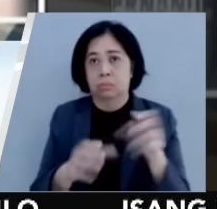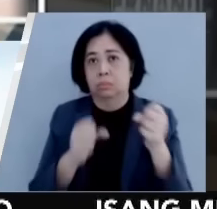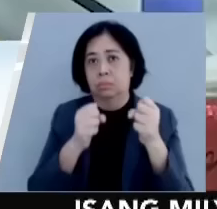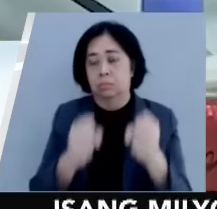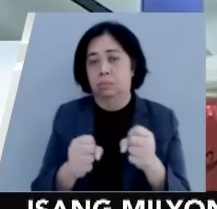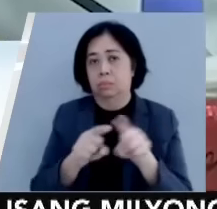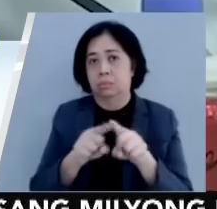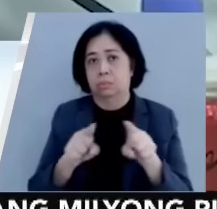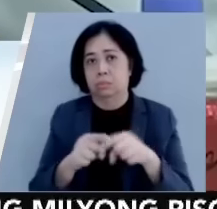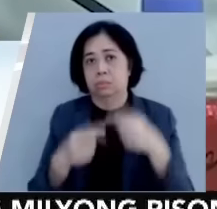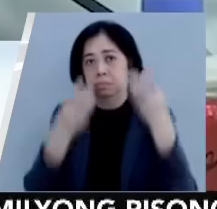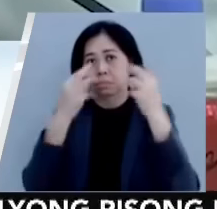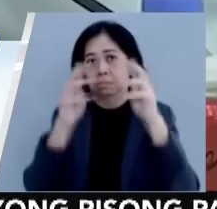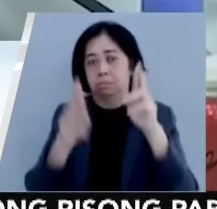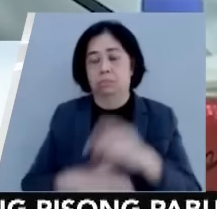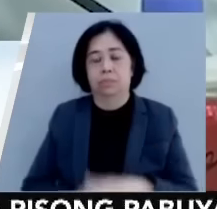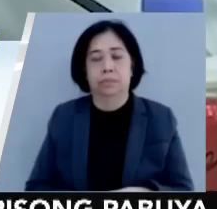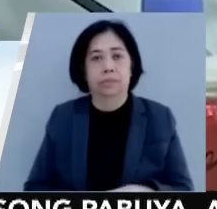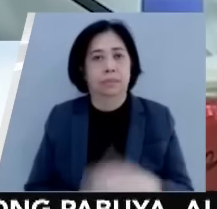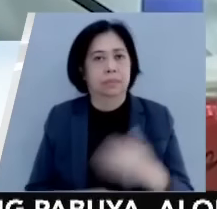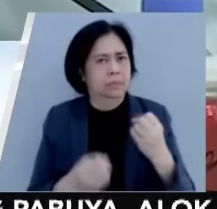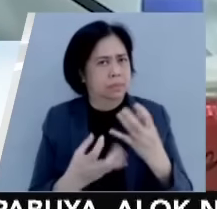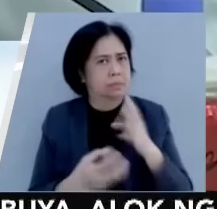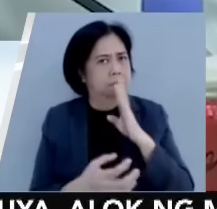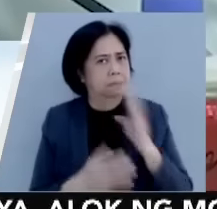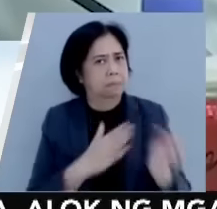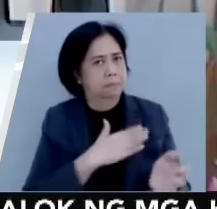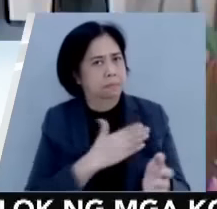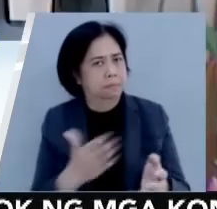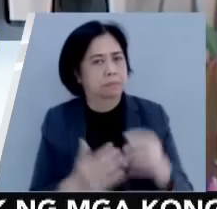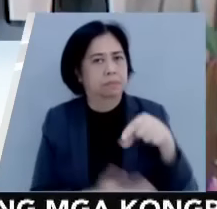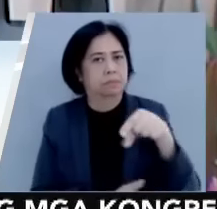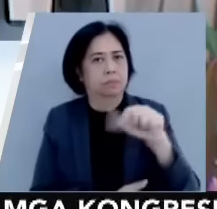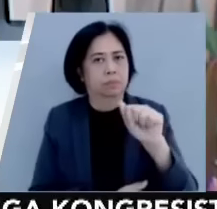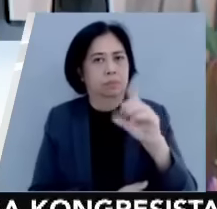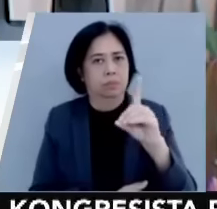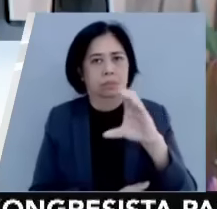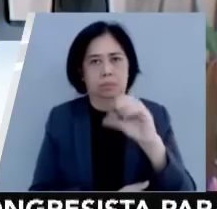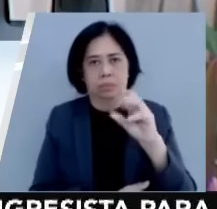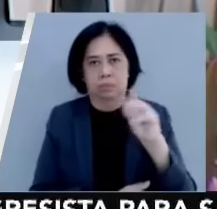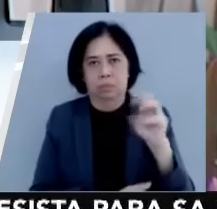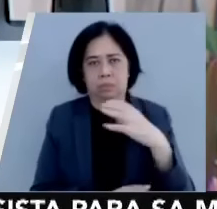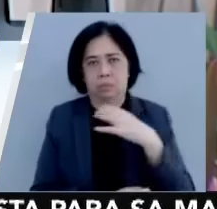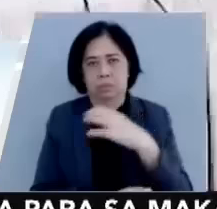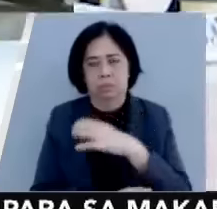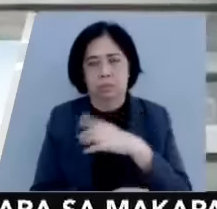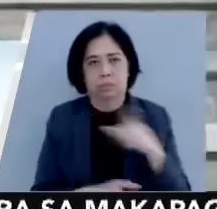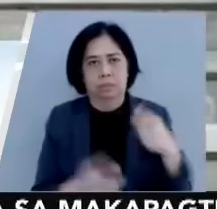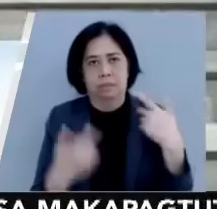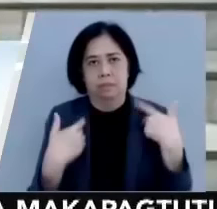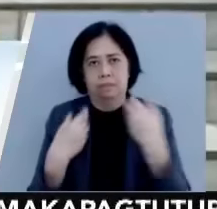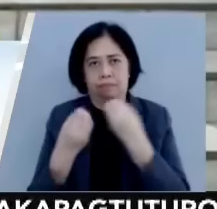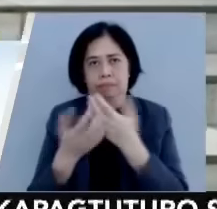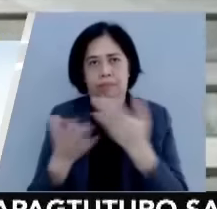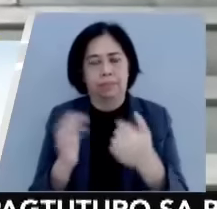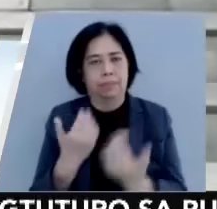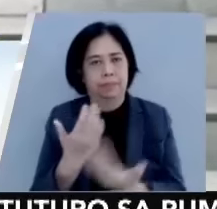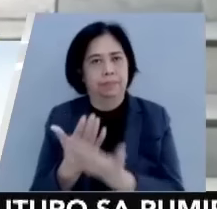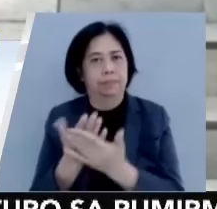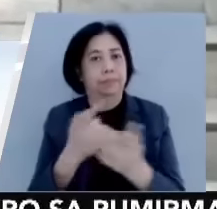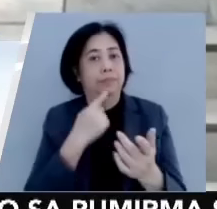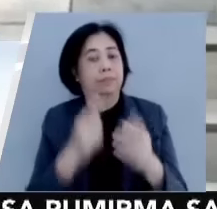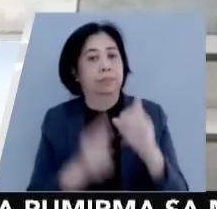mayor. Kasunod ng mga pag-aming ito sa Quad Committee ng Kamara at base sa iba pang hawak na impormasyon, sinabi ni Justice